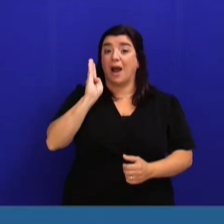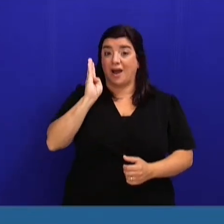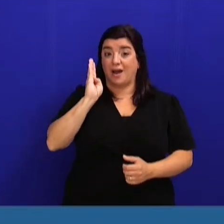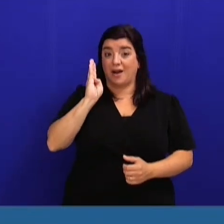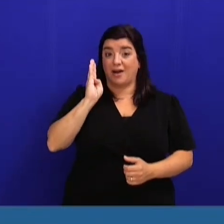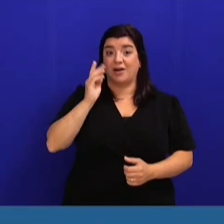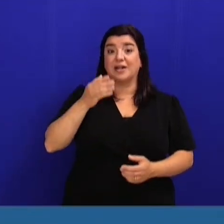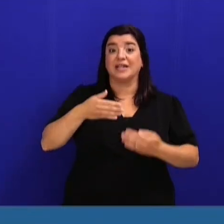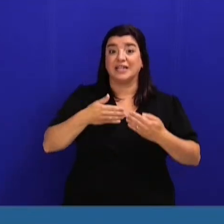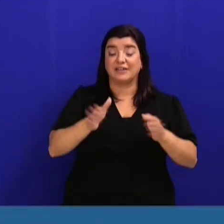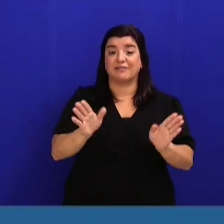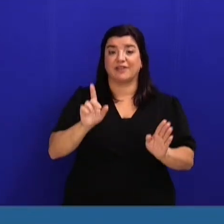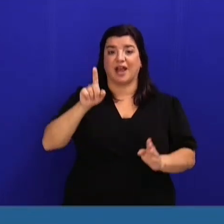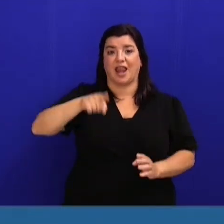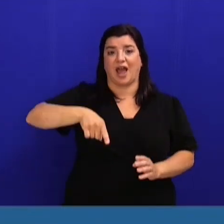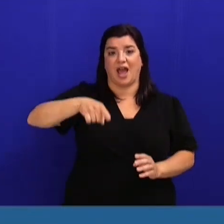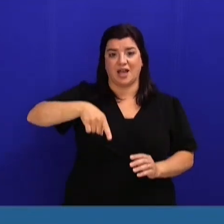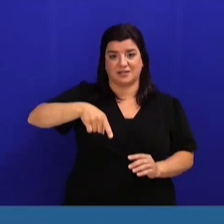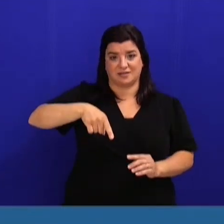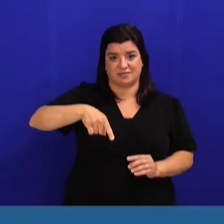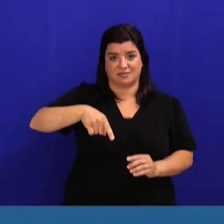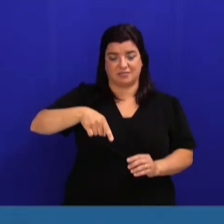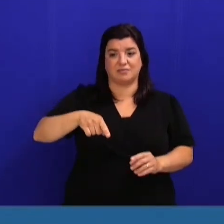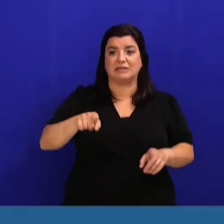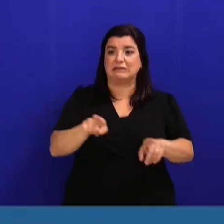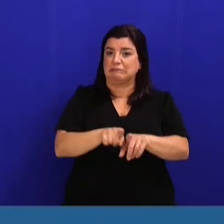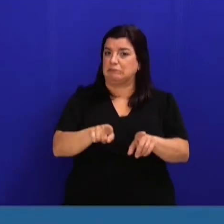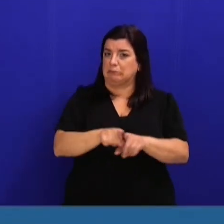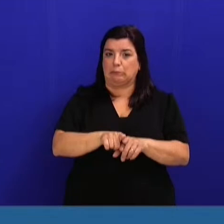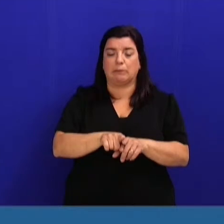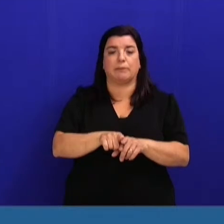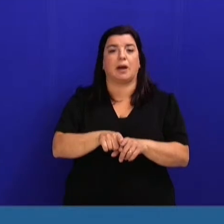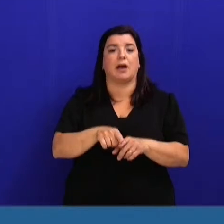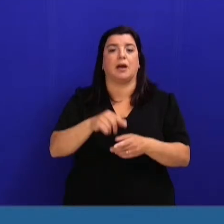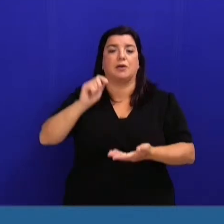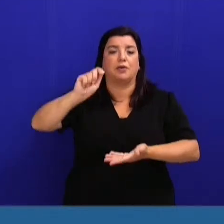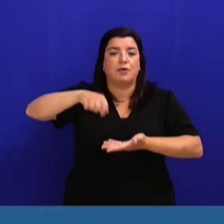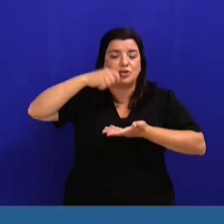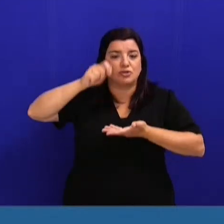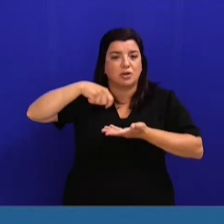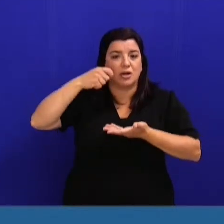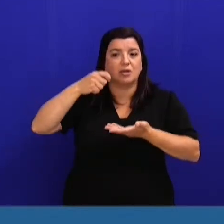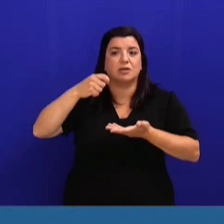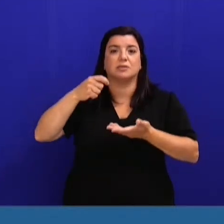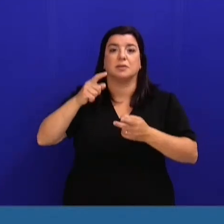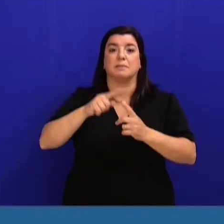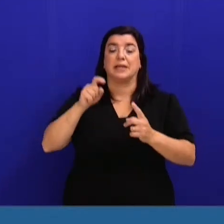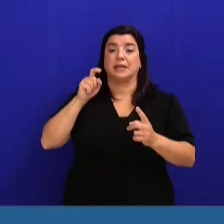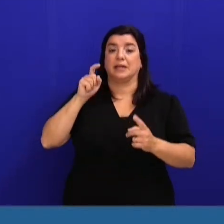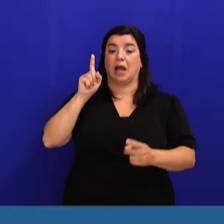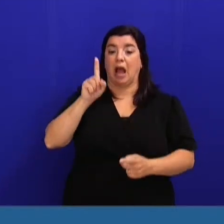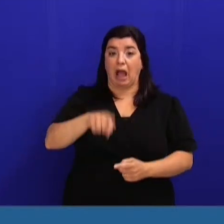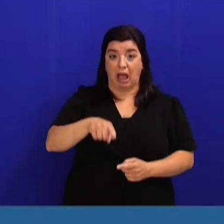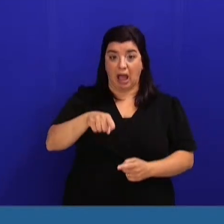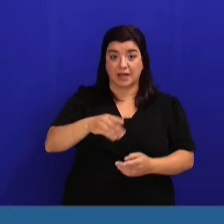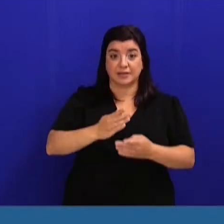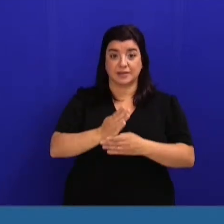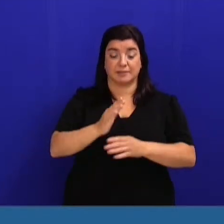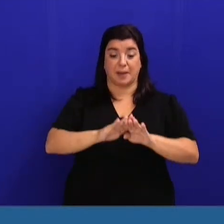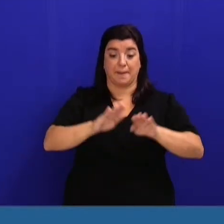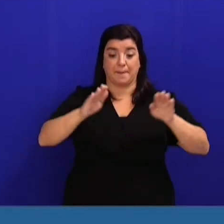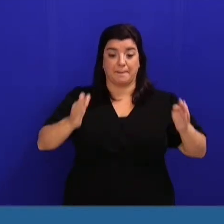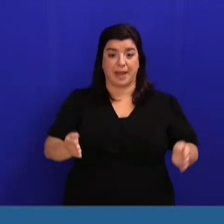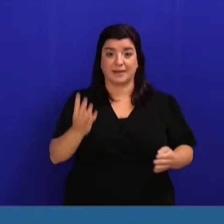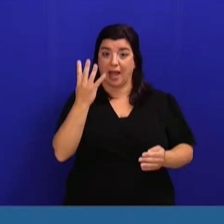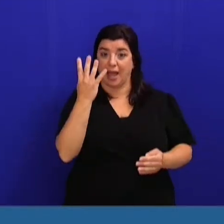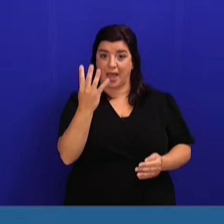qegħdin japplikaw bl-istess protokoll tar-restaurants, jiġifieri mill-ħadd ħajkunu qegħdin bimwejjed ta' 4 min-nies